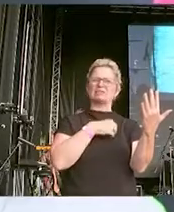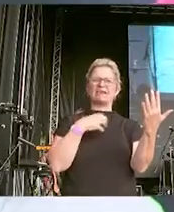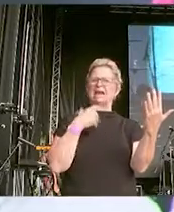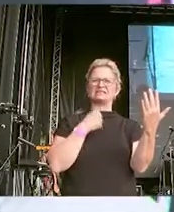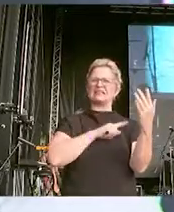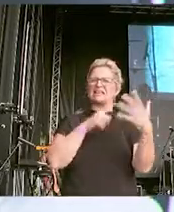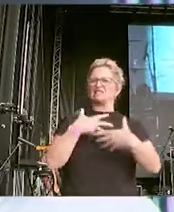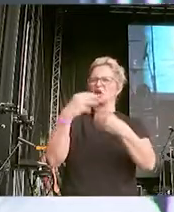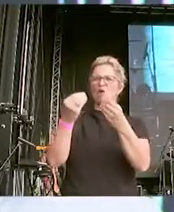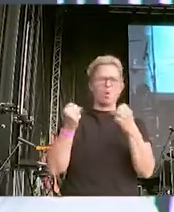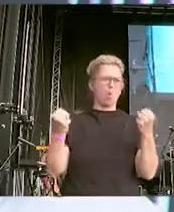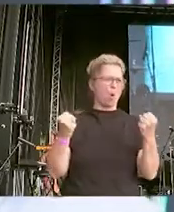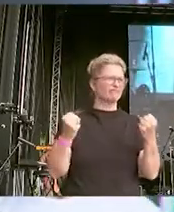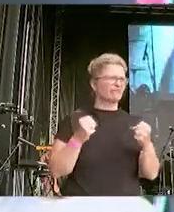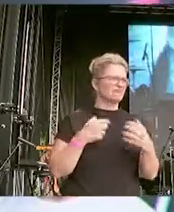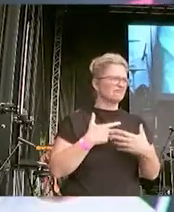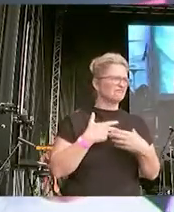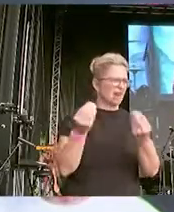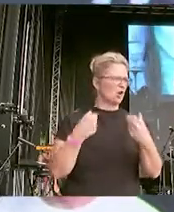hoffe, das ist nicht so.